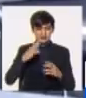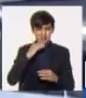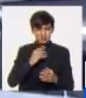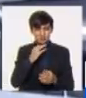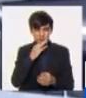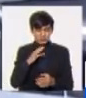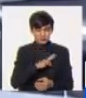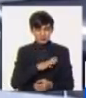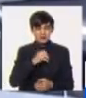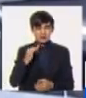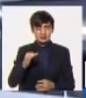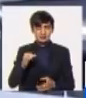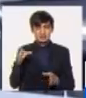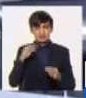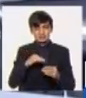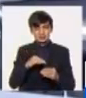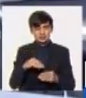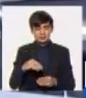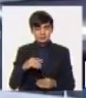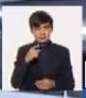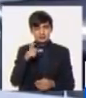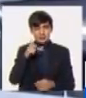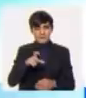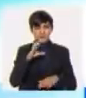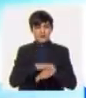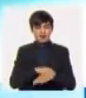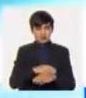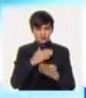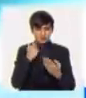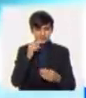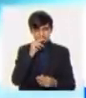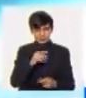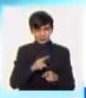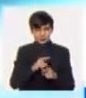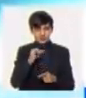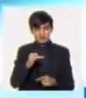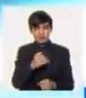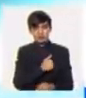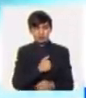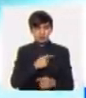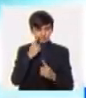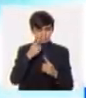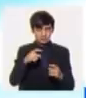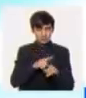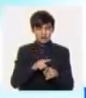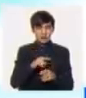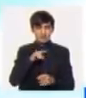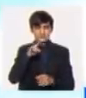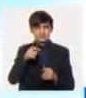факторов. Не исключается здесь человеческий фактор. Хотелось бы отметить, что